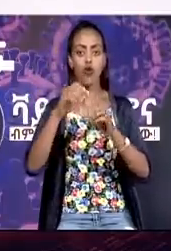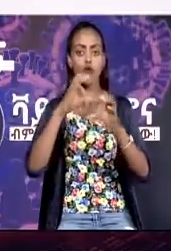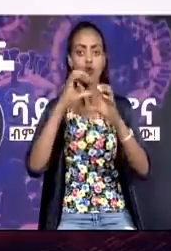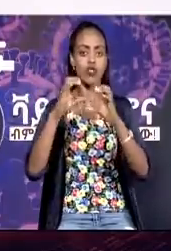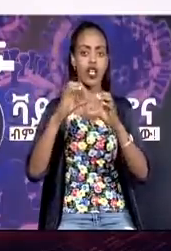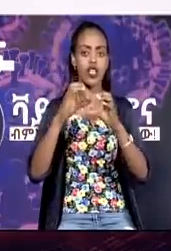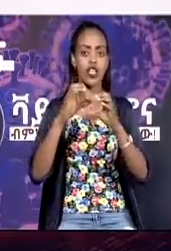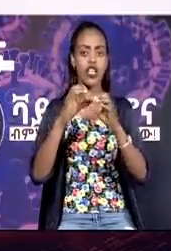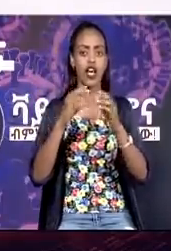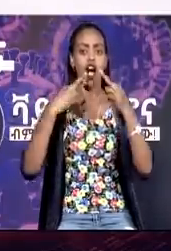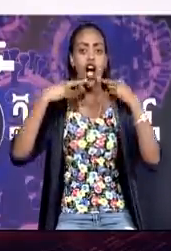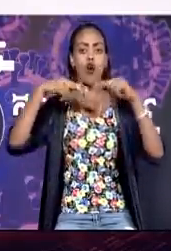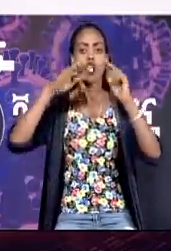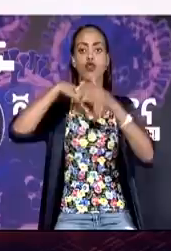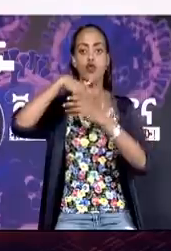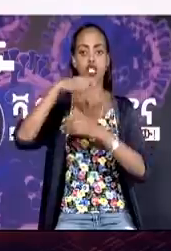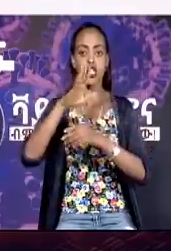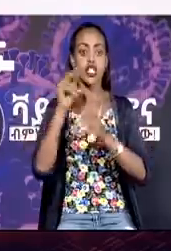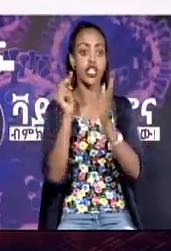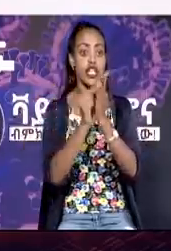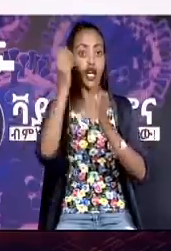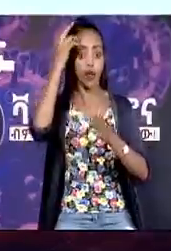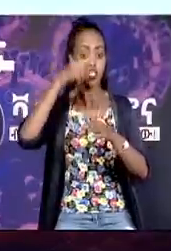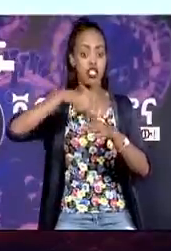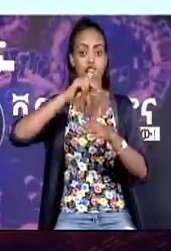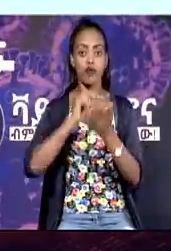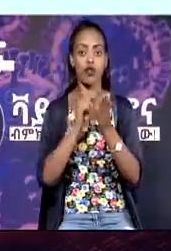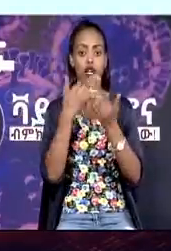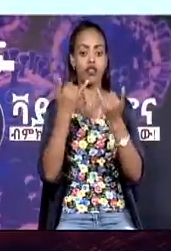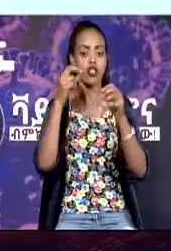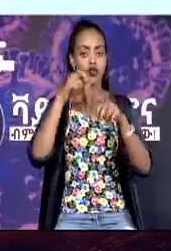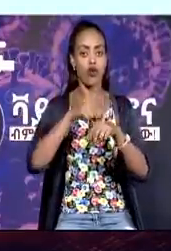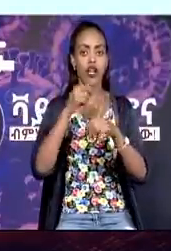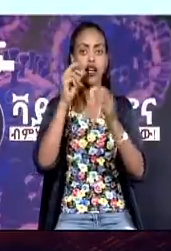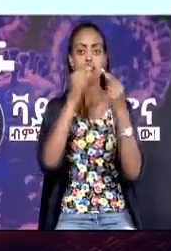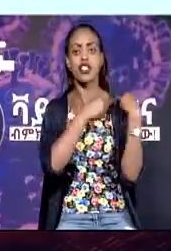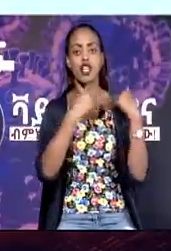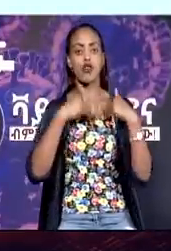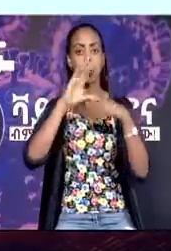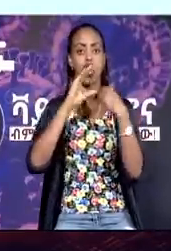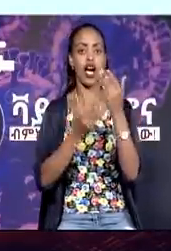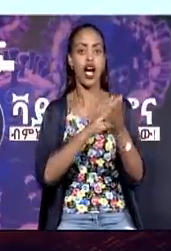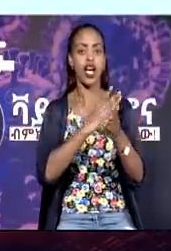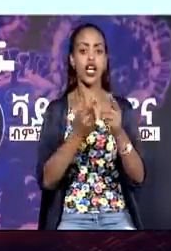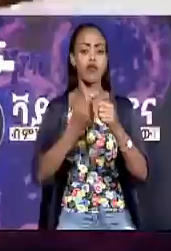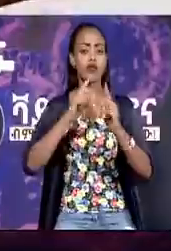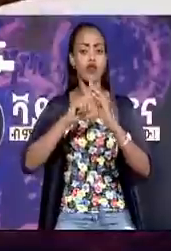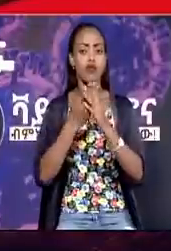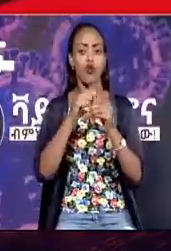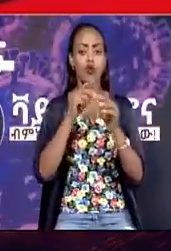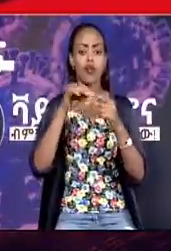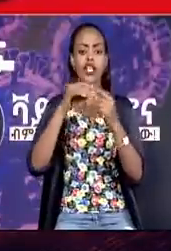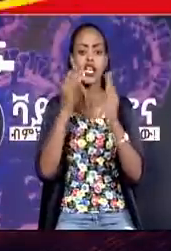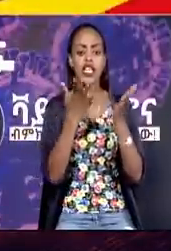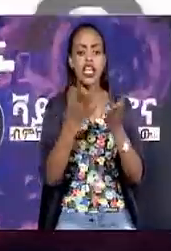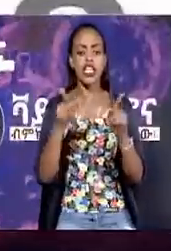ኮሚሽናት ኣዋጃት ተውፅእ እቲ ሕገ መንግስቲ ክትጥሕስ ማለት እዩ። ኣብዚ ሕዚ እዋን ኣብ ስልጣን ዘሎ ሓይሊ ካብ መፈለምቲኡ ጀሚሩ መረፃ ንምካያድ